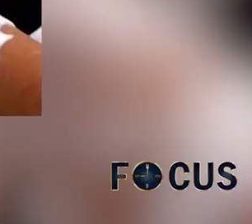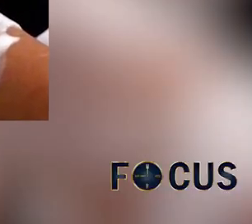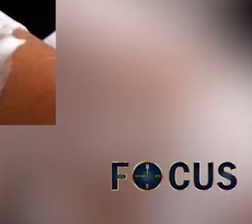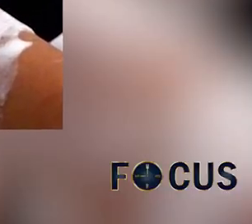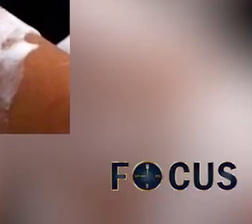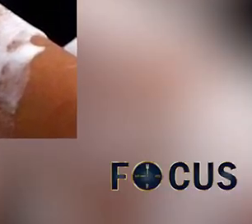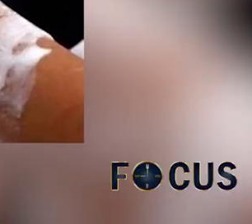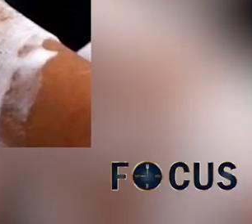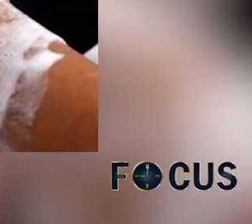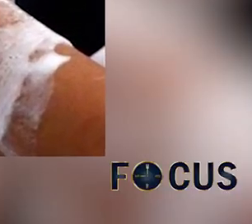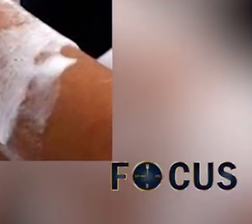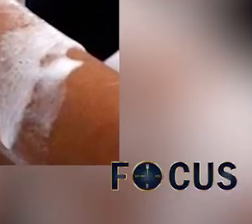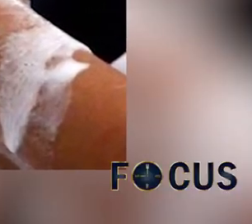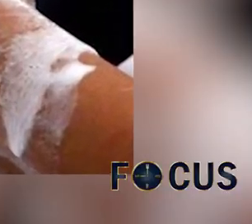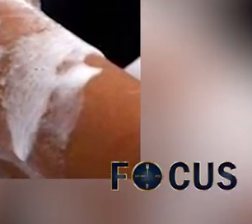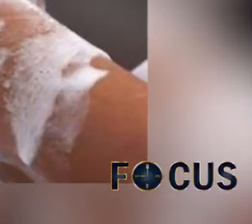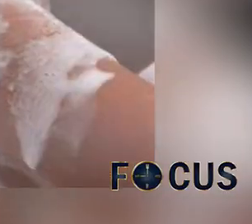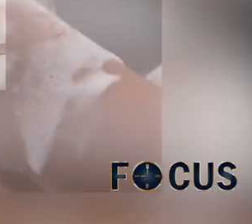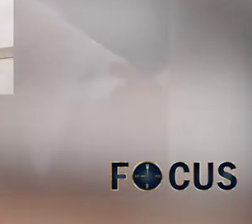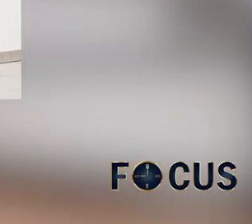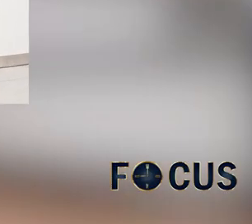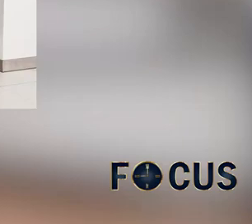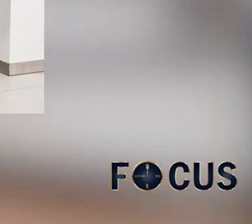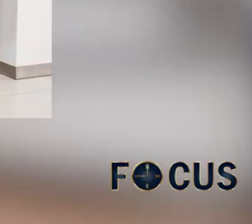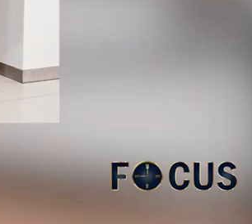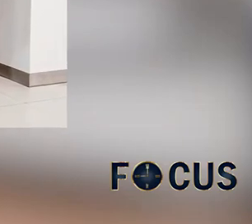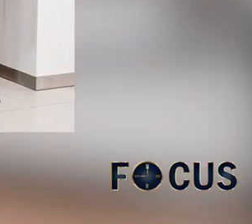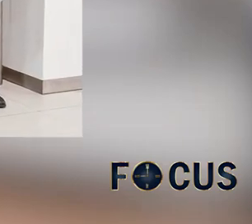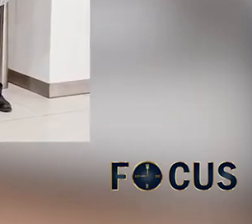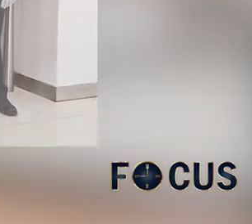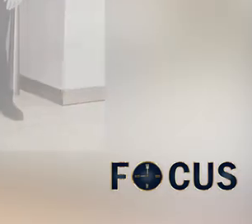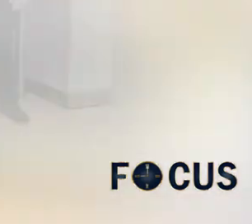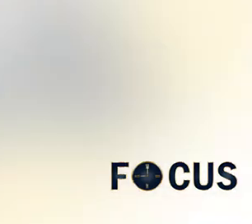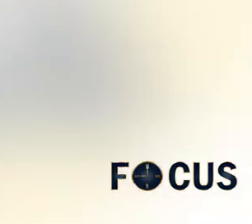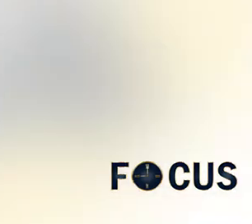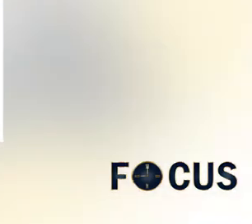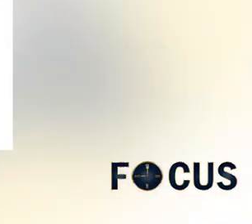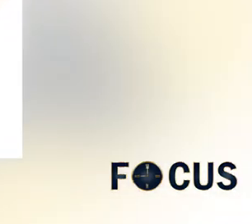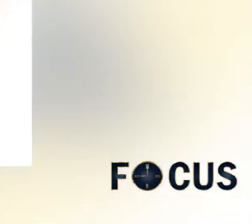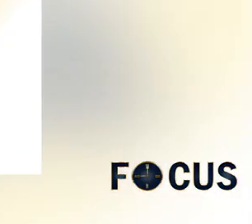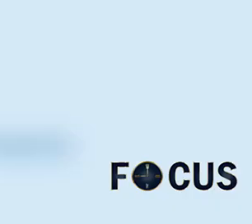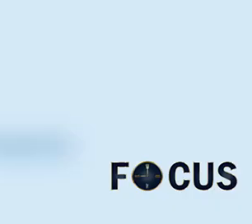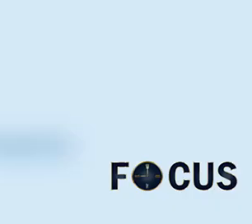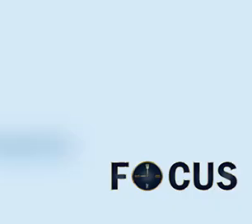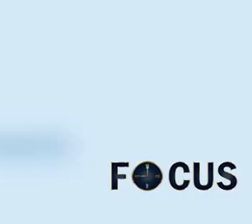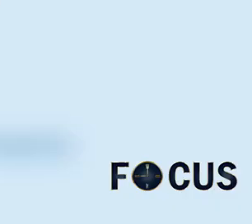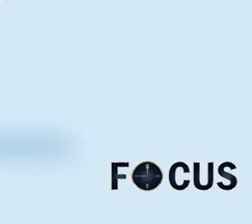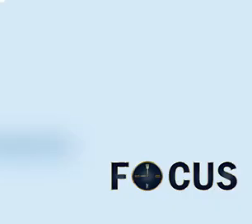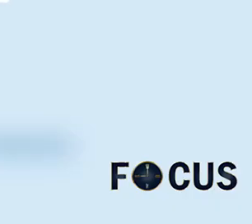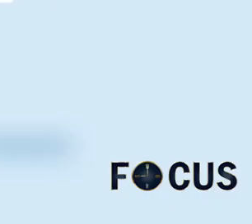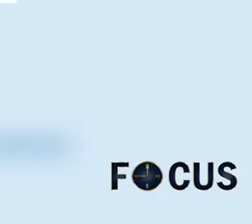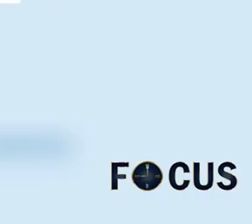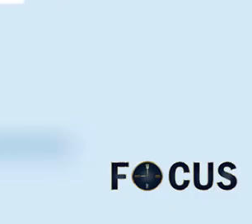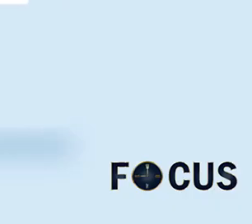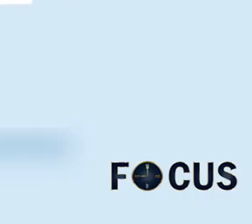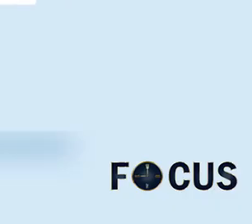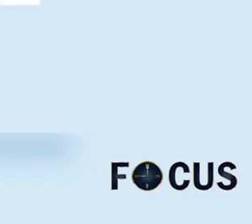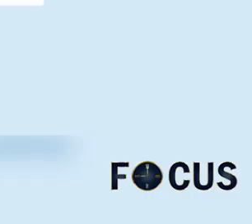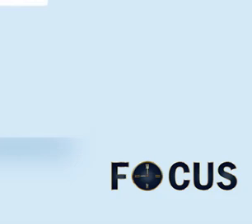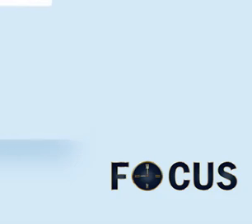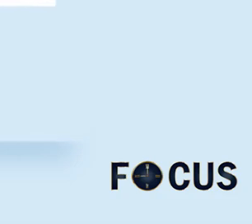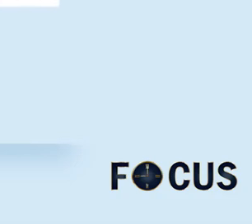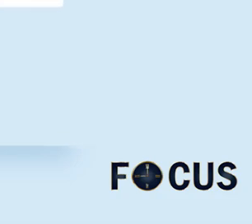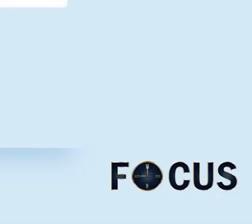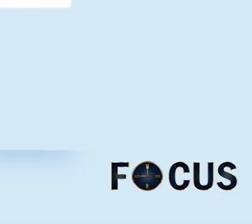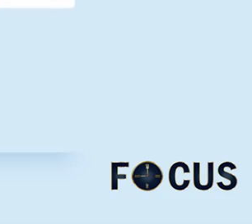dat de bekende maatregelen als handen reinigen, mond- en neuskapje op, goede ventilatie, thuisblijven en de sociale